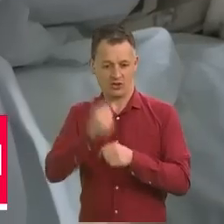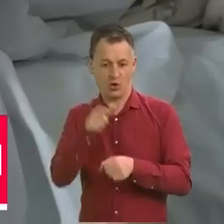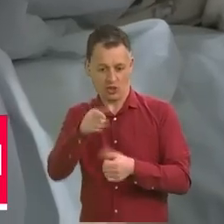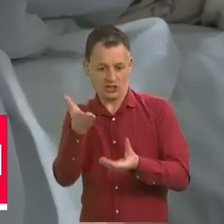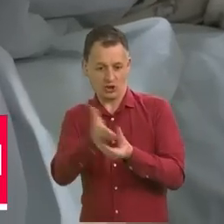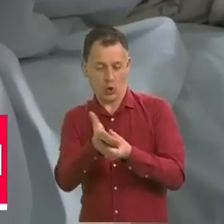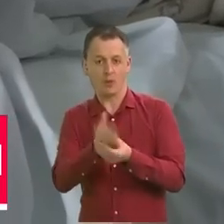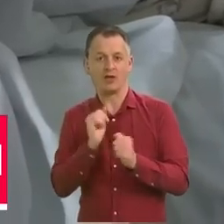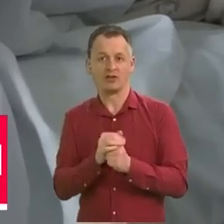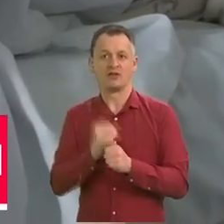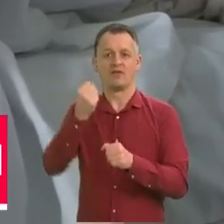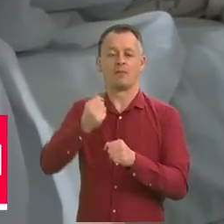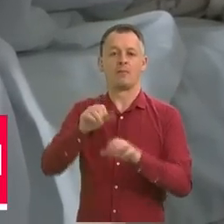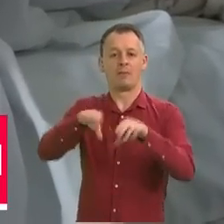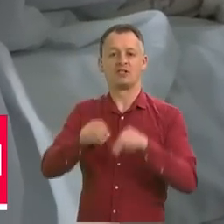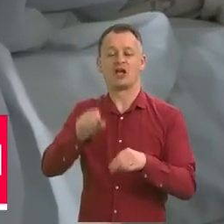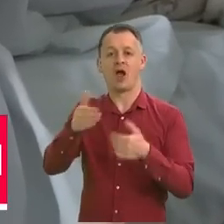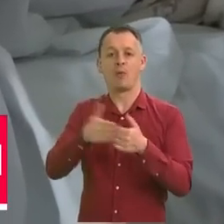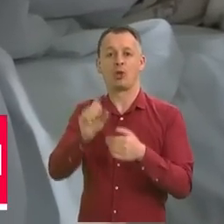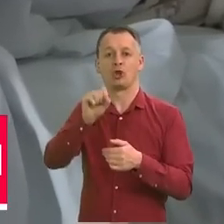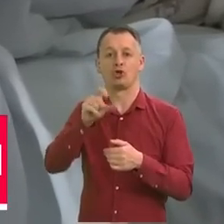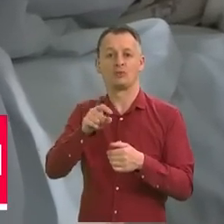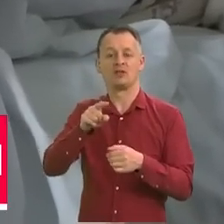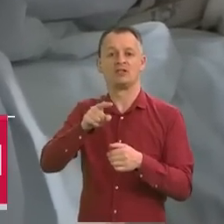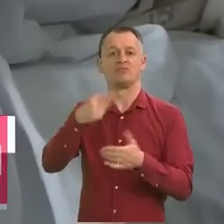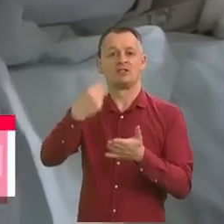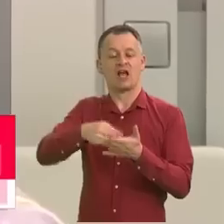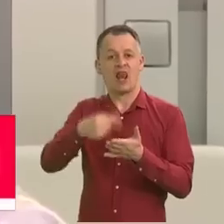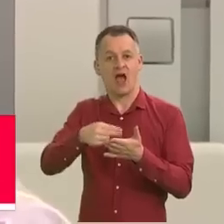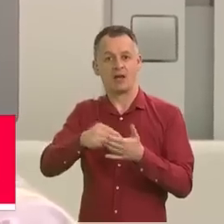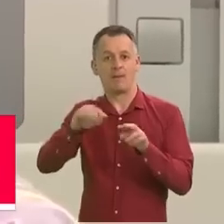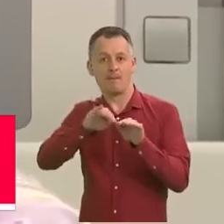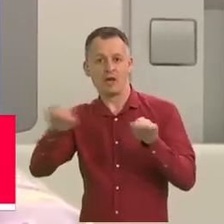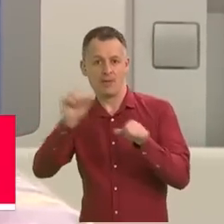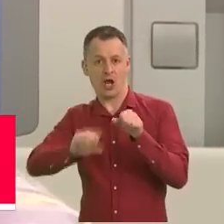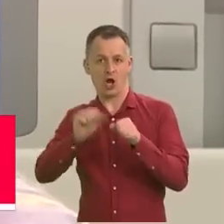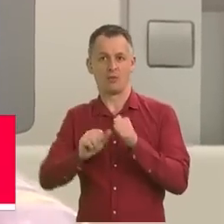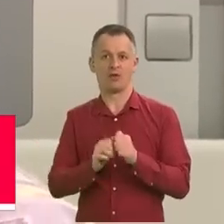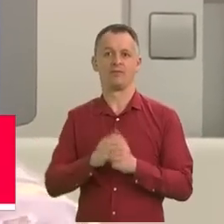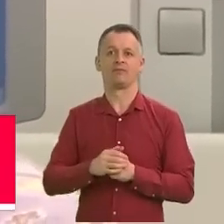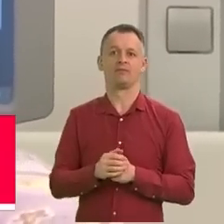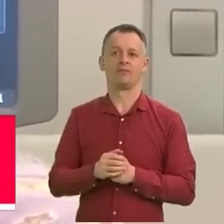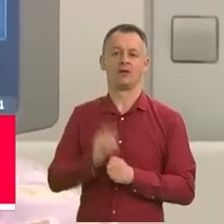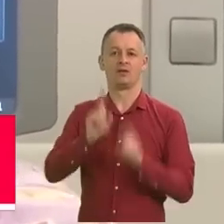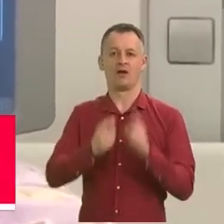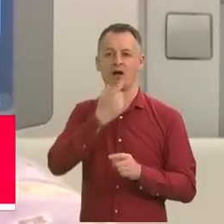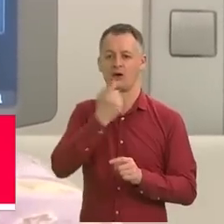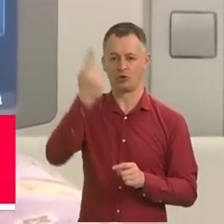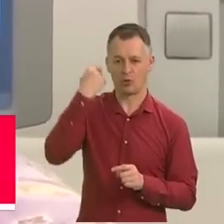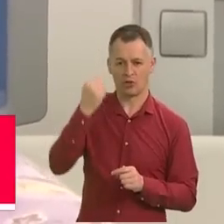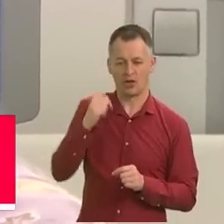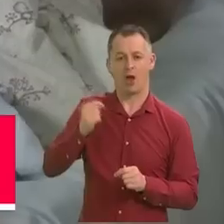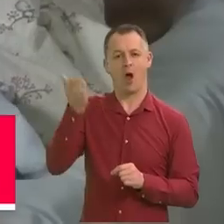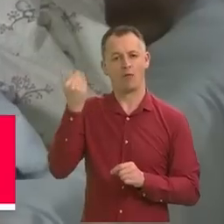asigurare să primească echivalentul la 12 salarii minime. Și dacă în anii anteriori existau mai puține contracte,